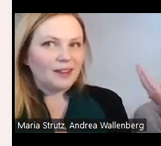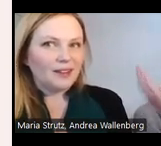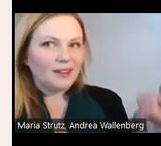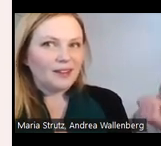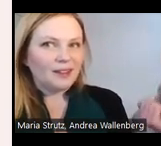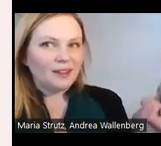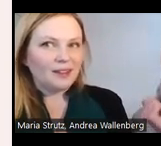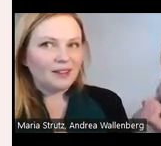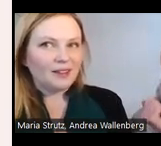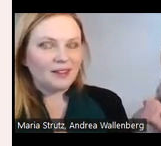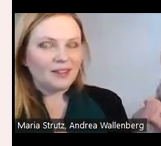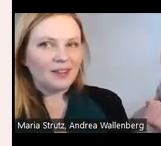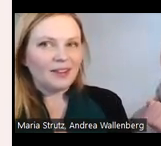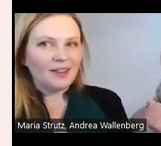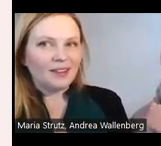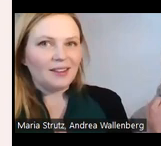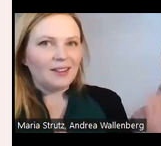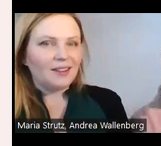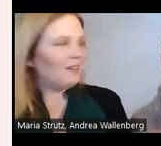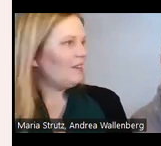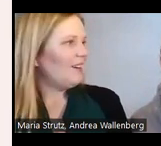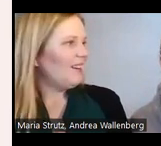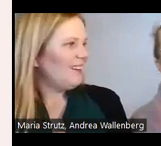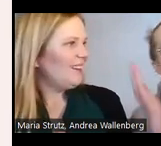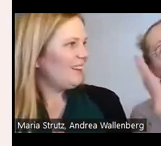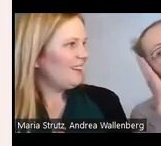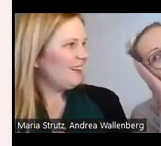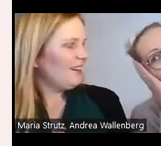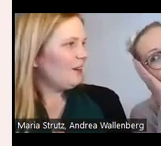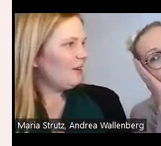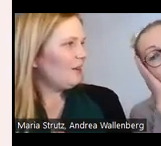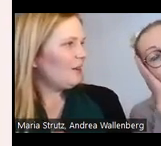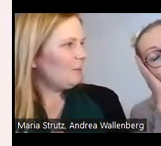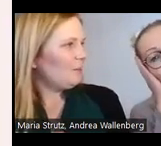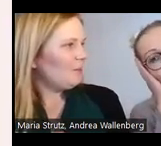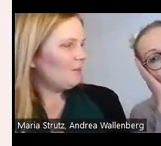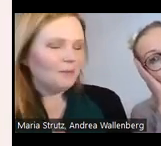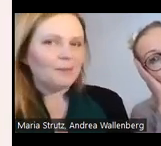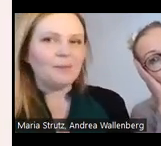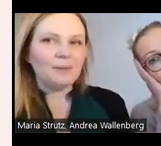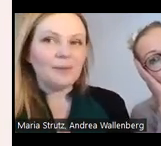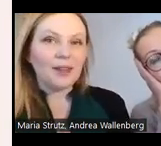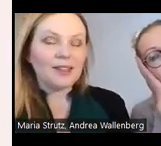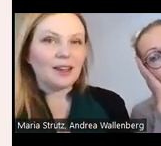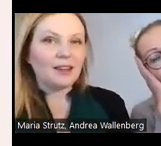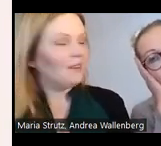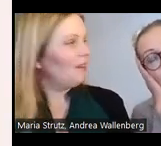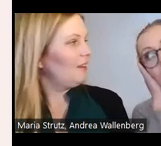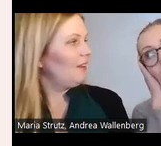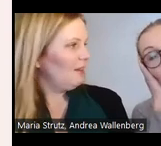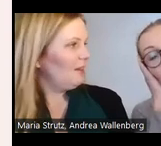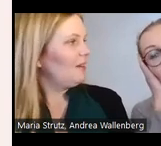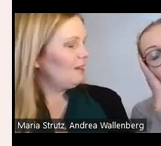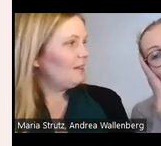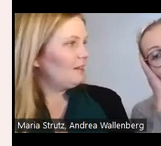Vi tänkte att det blir en 5 sekunders betänketid än att alla bara ska ropa ut svaret. Men det här är sova. Ganska